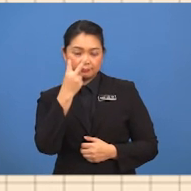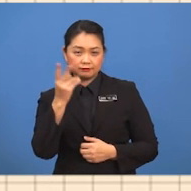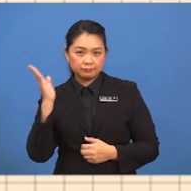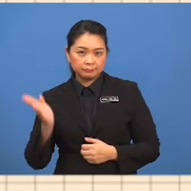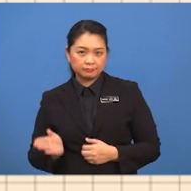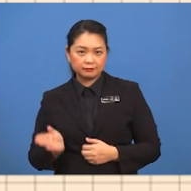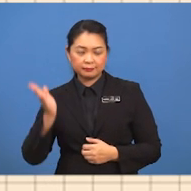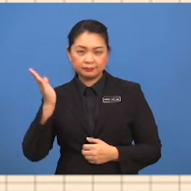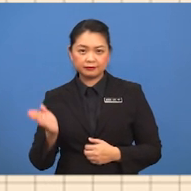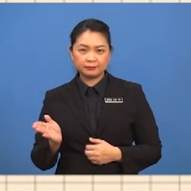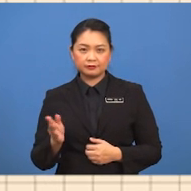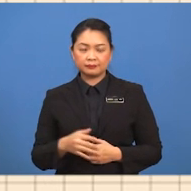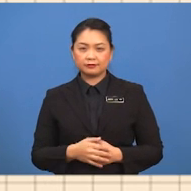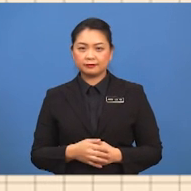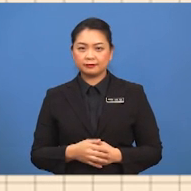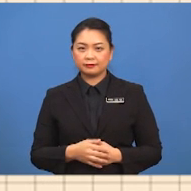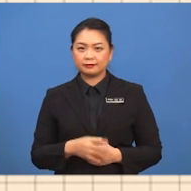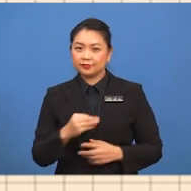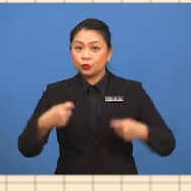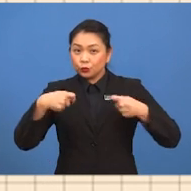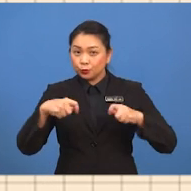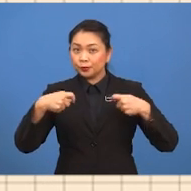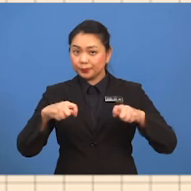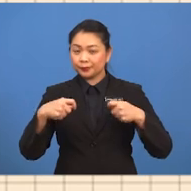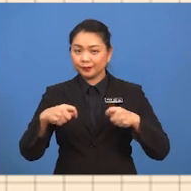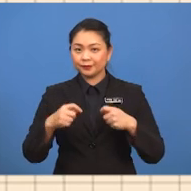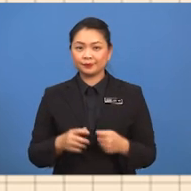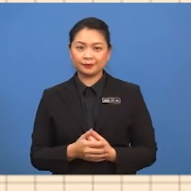Perhatikan dan cuba selesaikan.